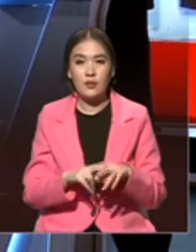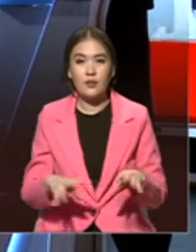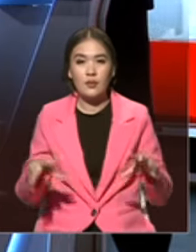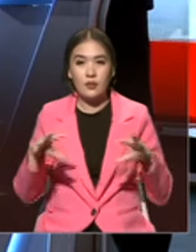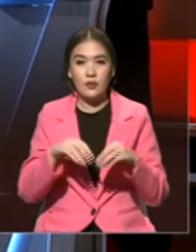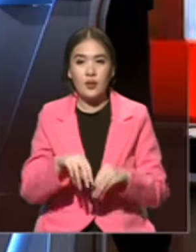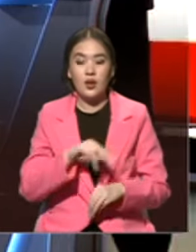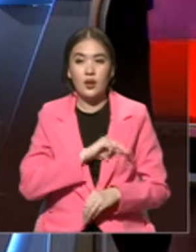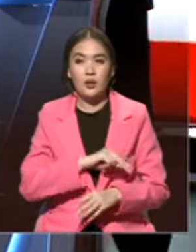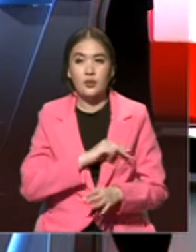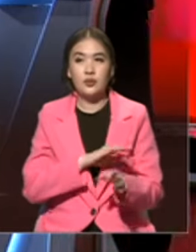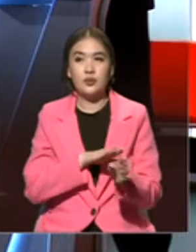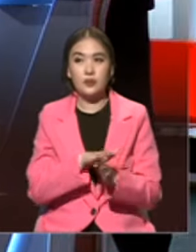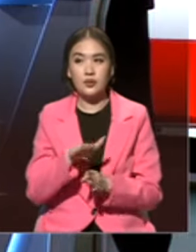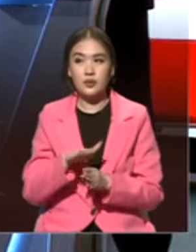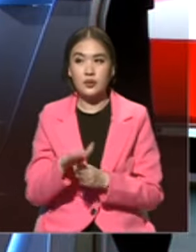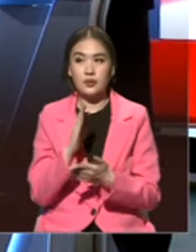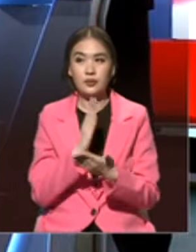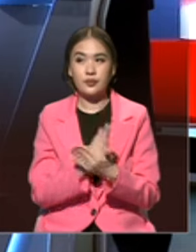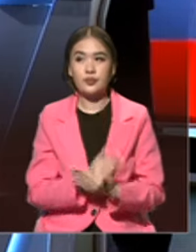жұмыс атқарып жатыр.